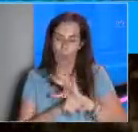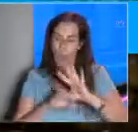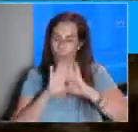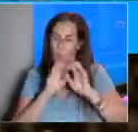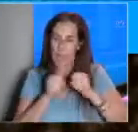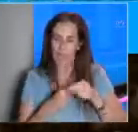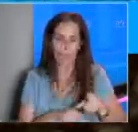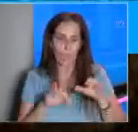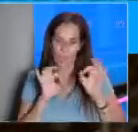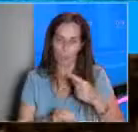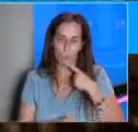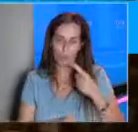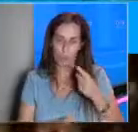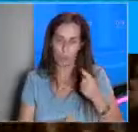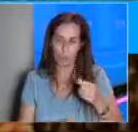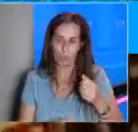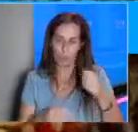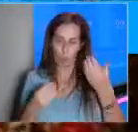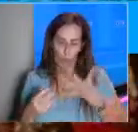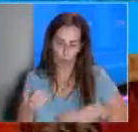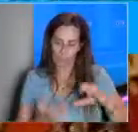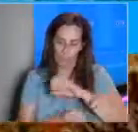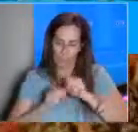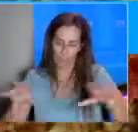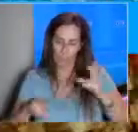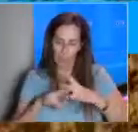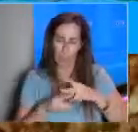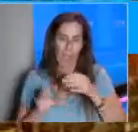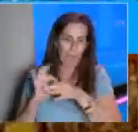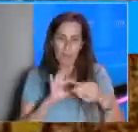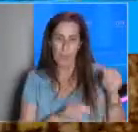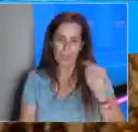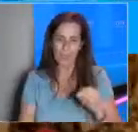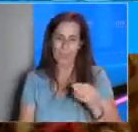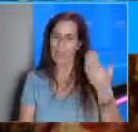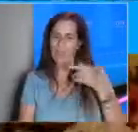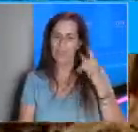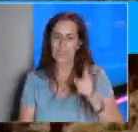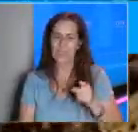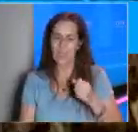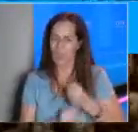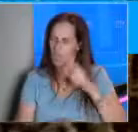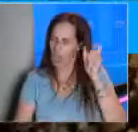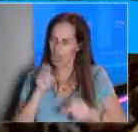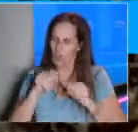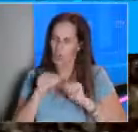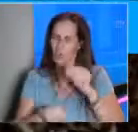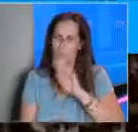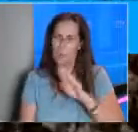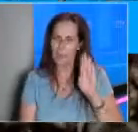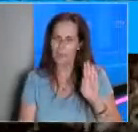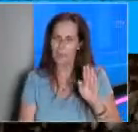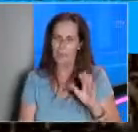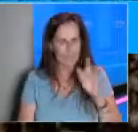הקורונה, זה באמת אומר שהוא חלילה אנרכיסט או מפיץ מחלות. רק הביטוי הזה היה צריך לעורר אצל אנשים שהם תומכי נתניהו,